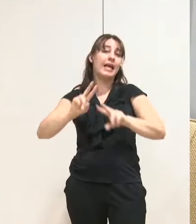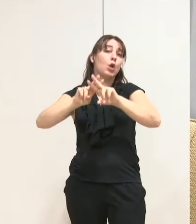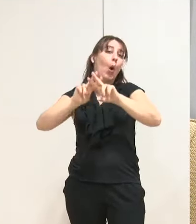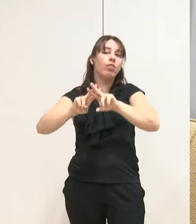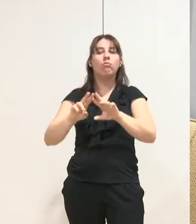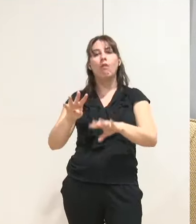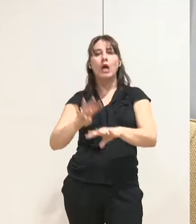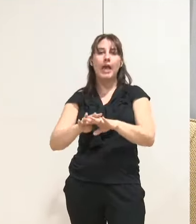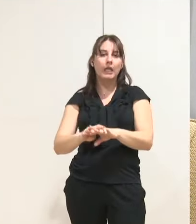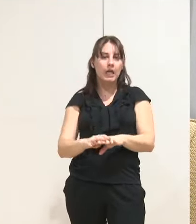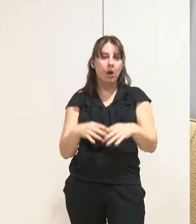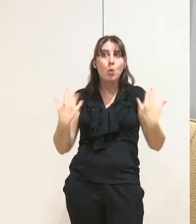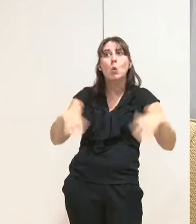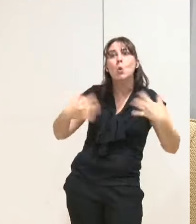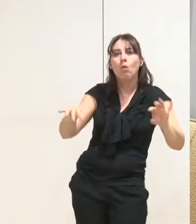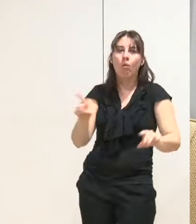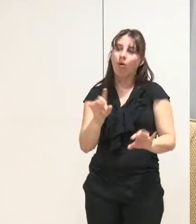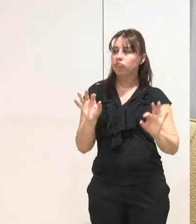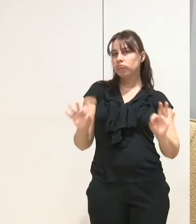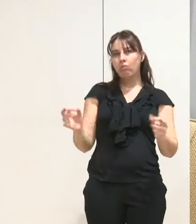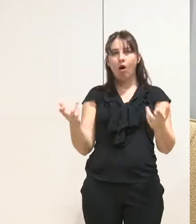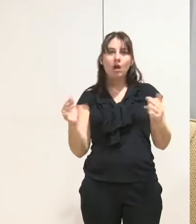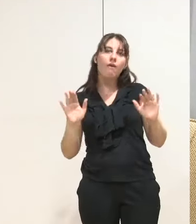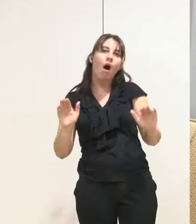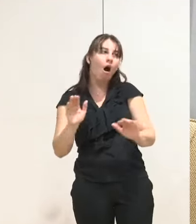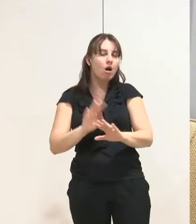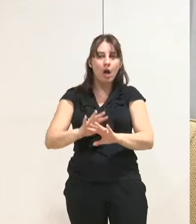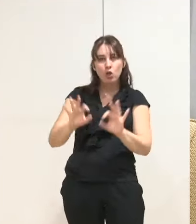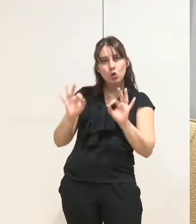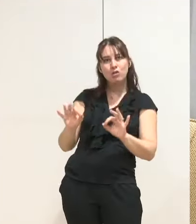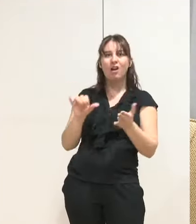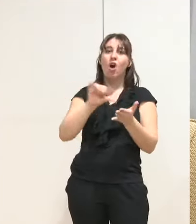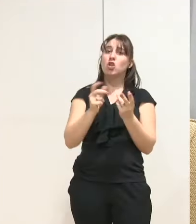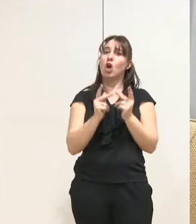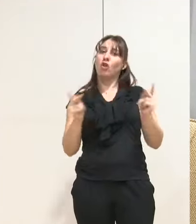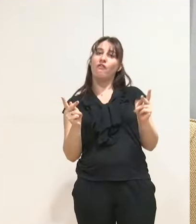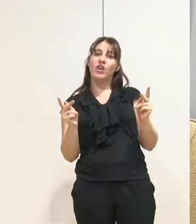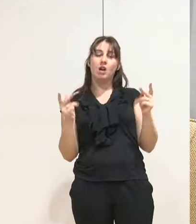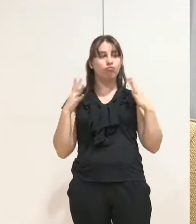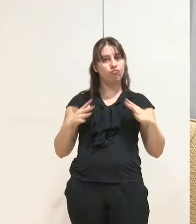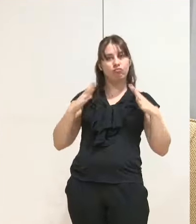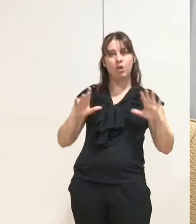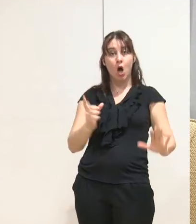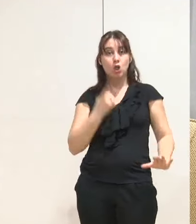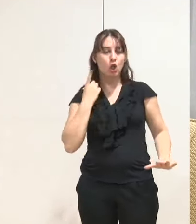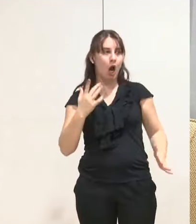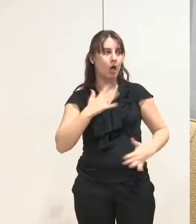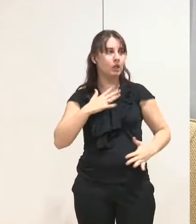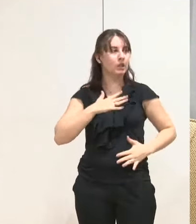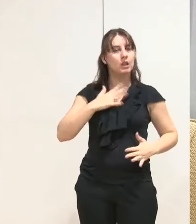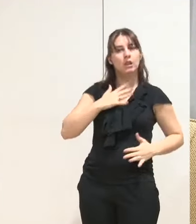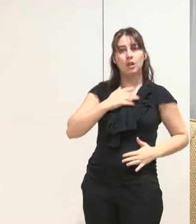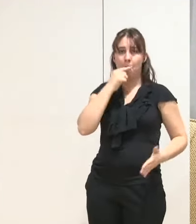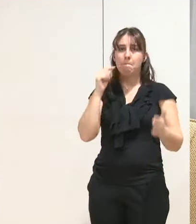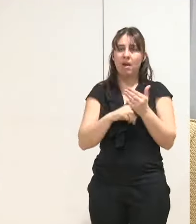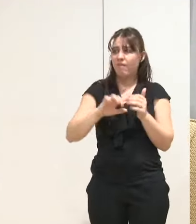dans dans les quartiers où il y a le plus de problèmes à Grenoble qui en venant du centre-ville n'a pas envie de rentrer seul et préfère se